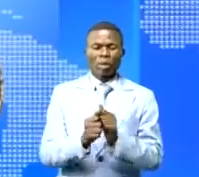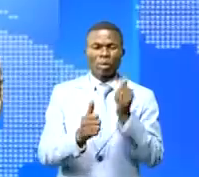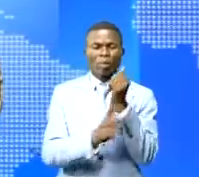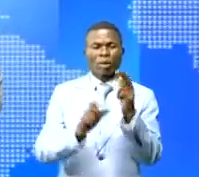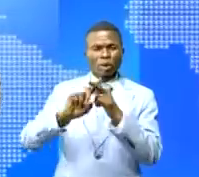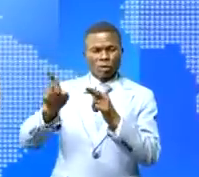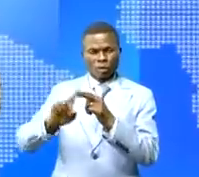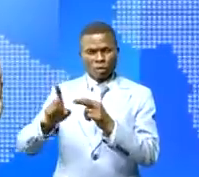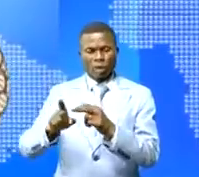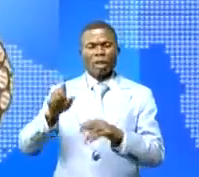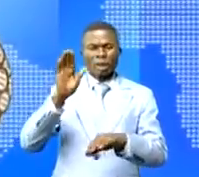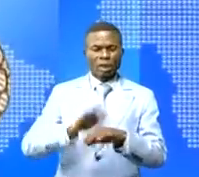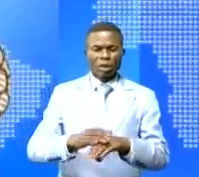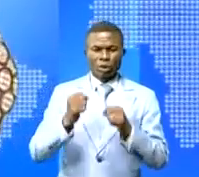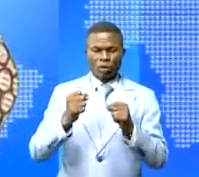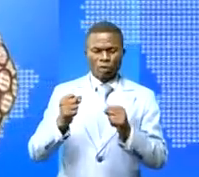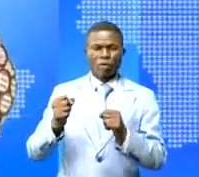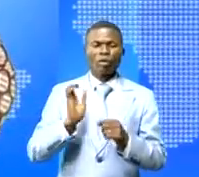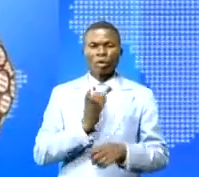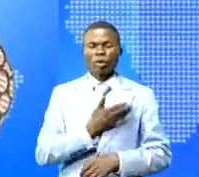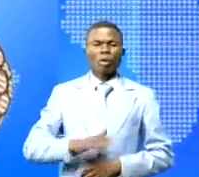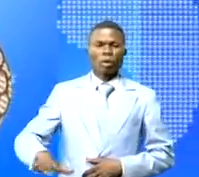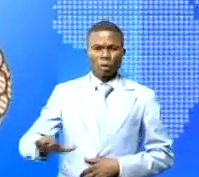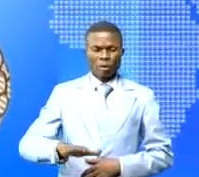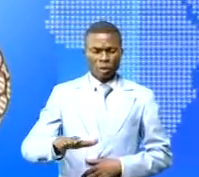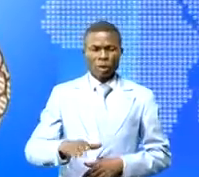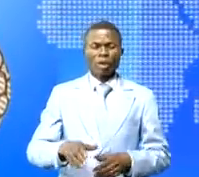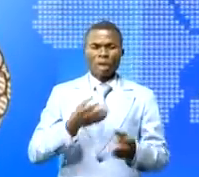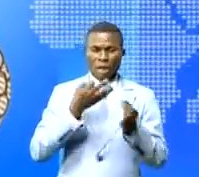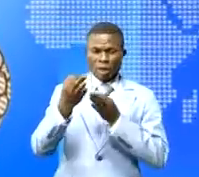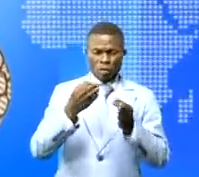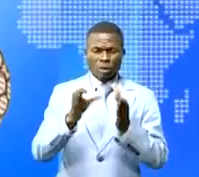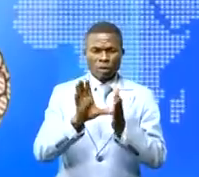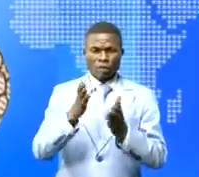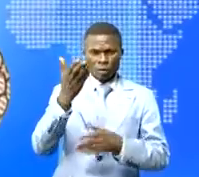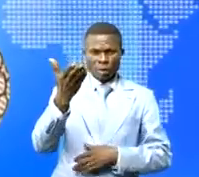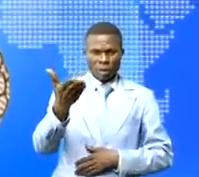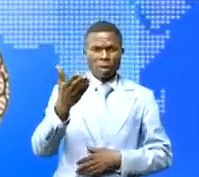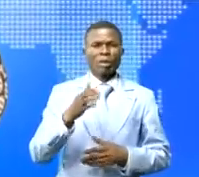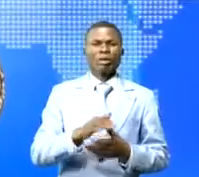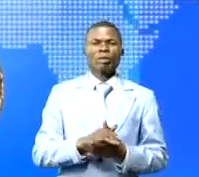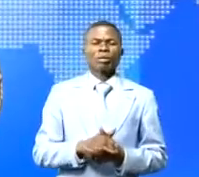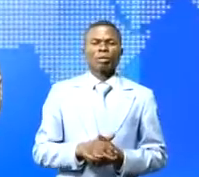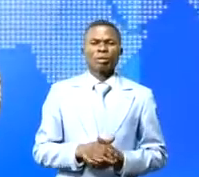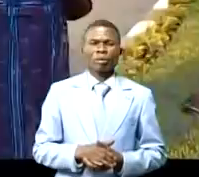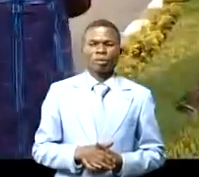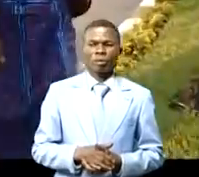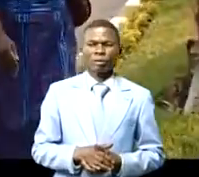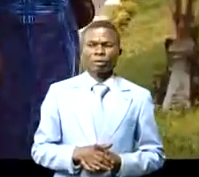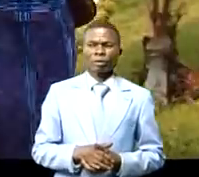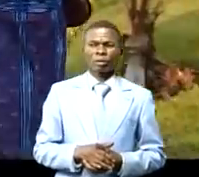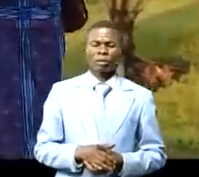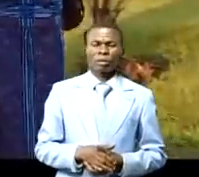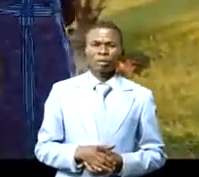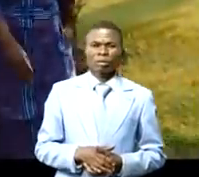qui affecte la République démocratique du Congo. Le point avec Pierre Kibambe Somoïsa. Filippo